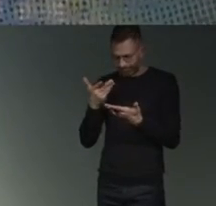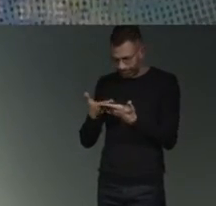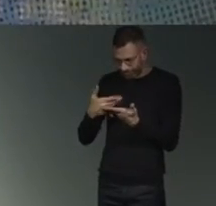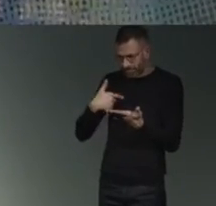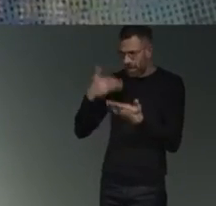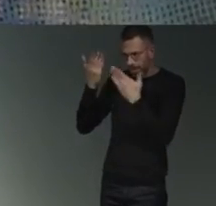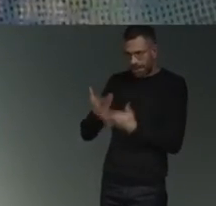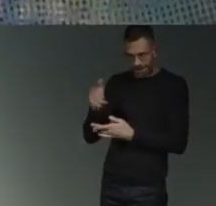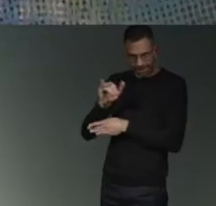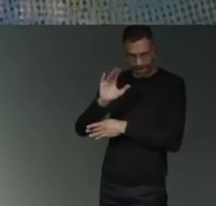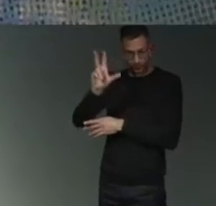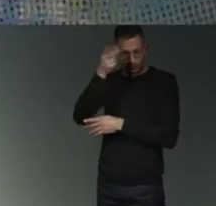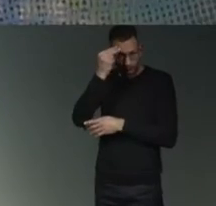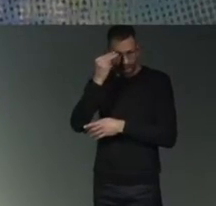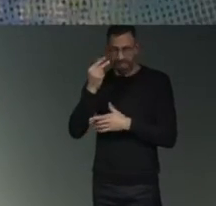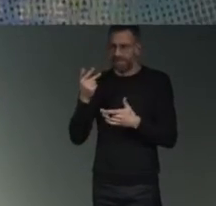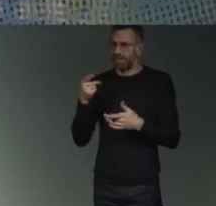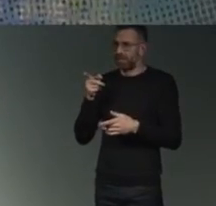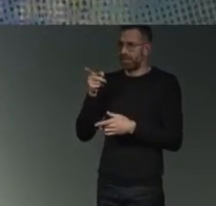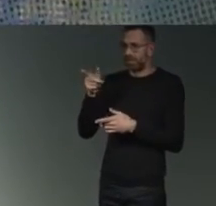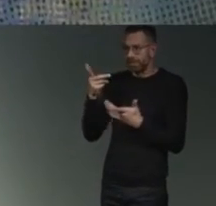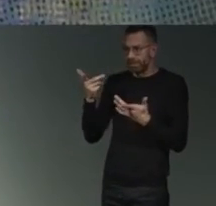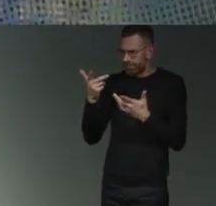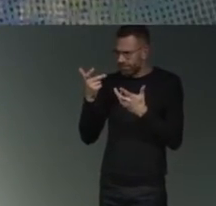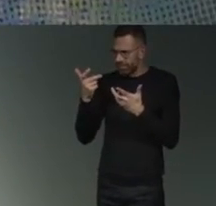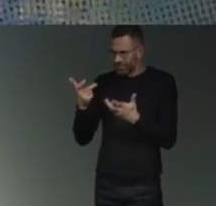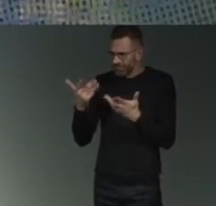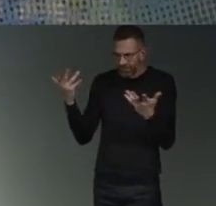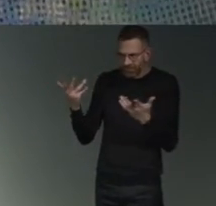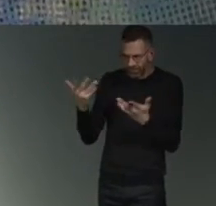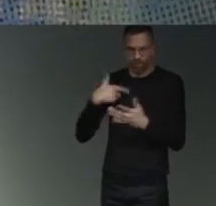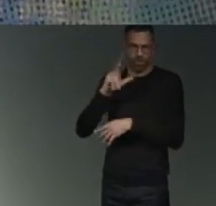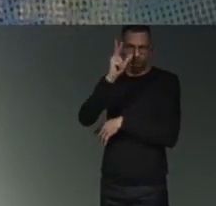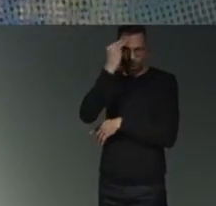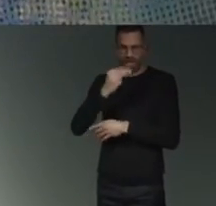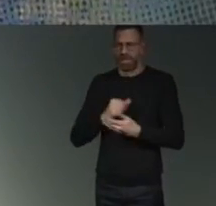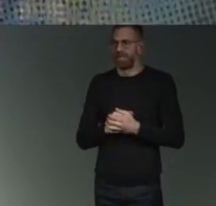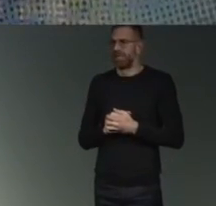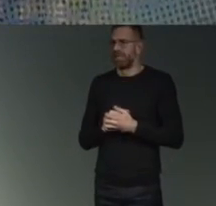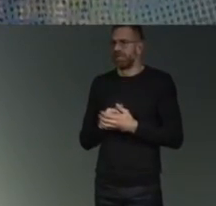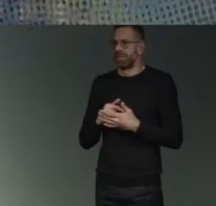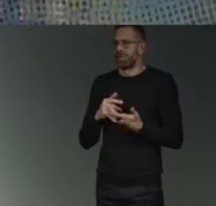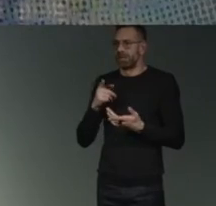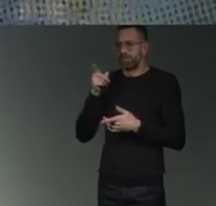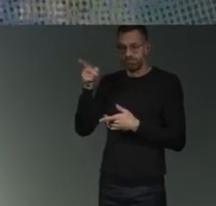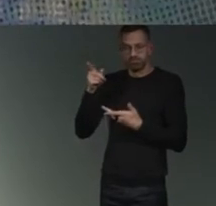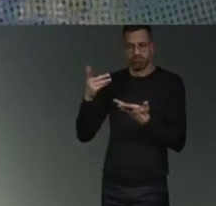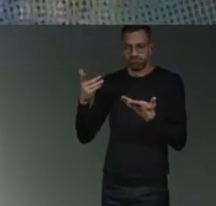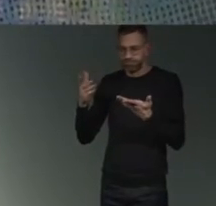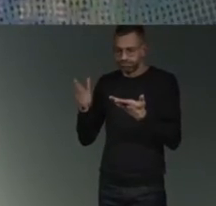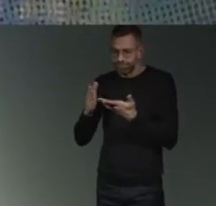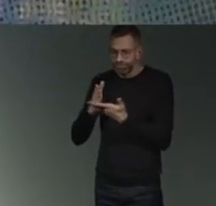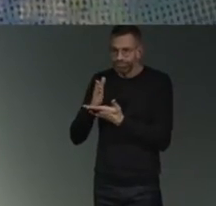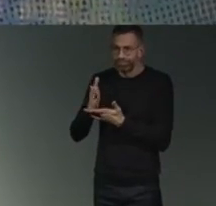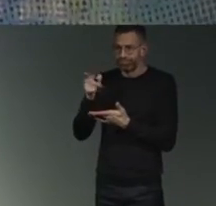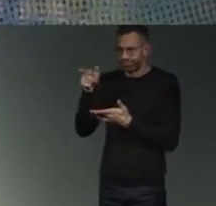elle était, j'ai compris ce qu'elle avait essayé de faire, j'ai compris ce qui l'avait conduite à se